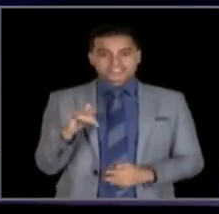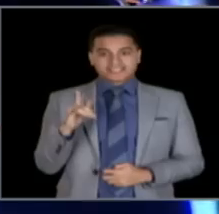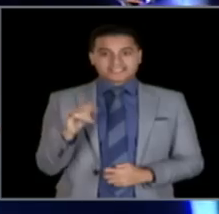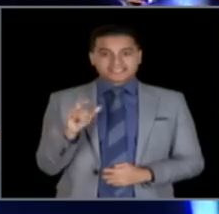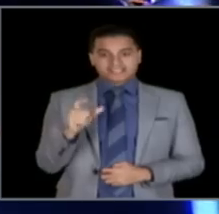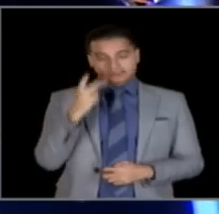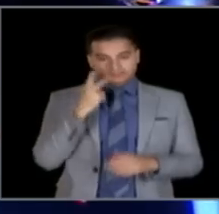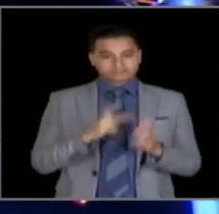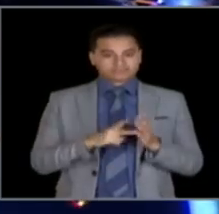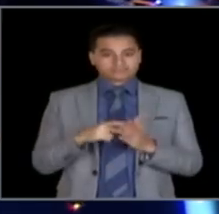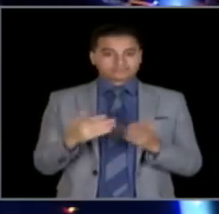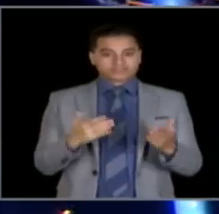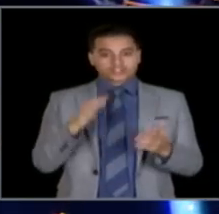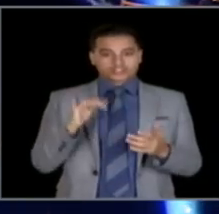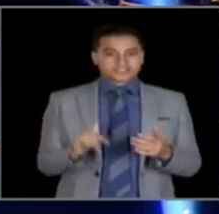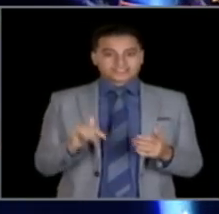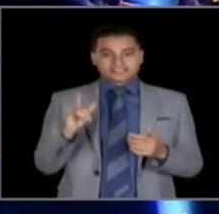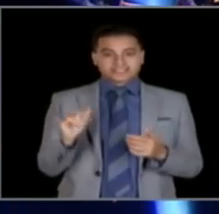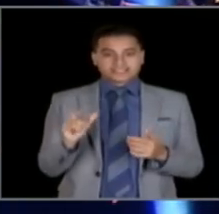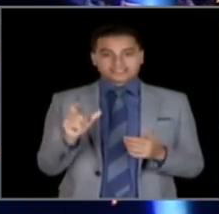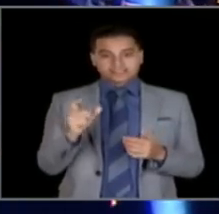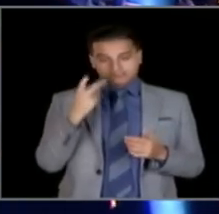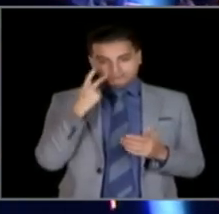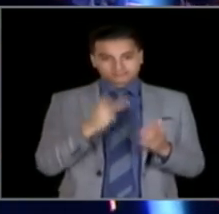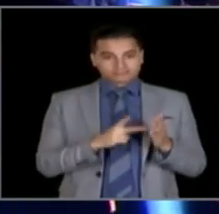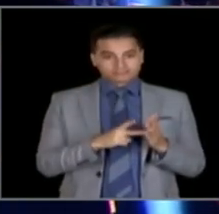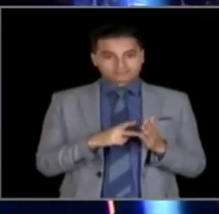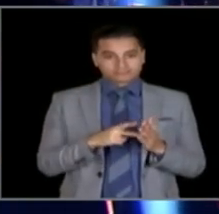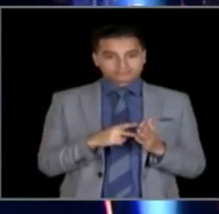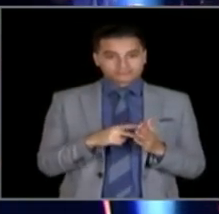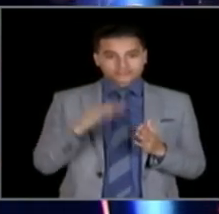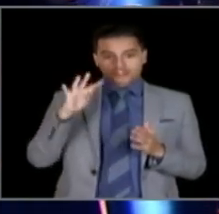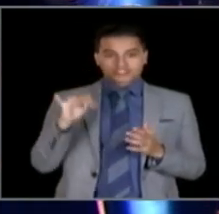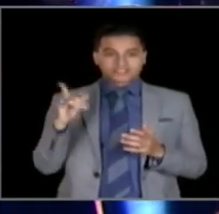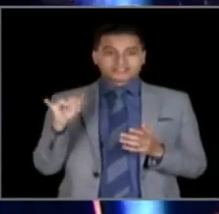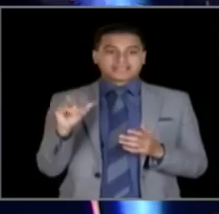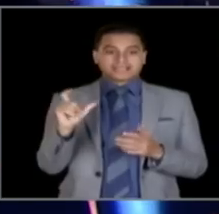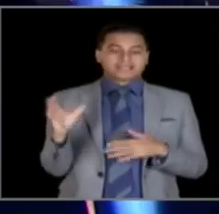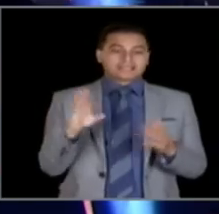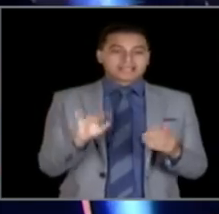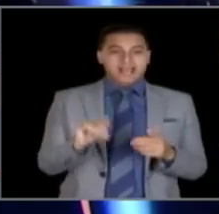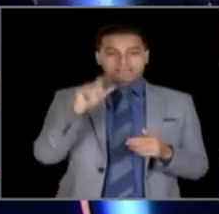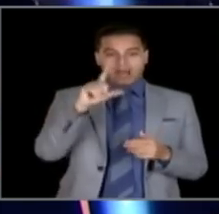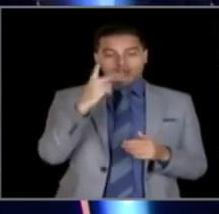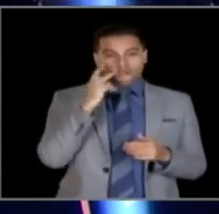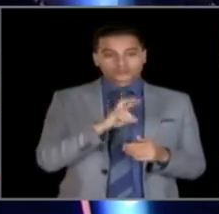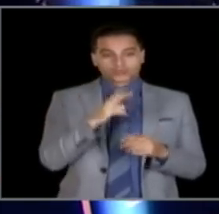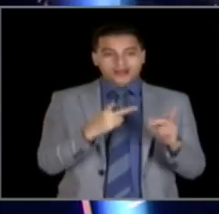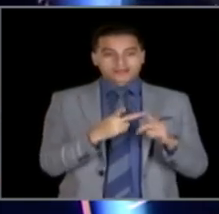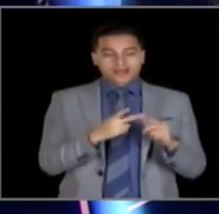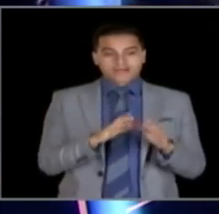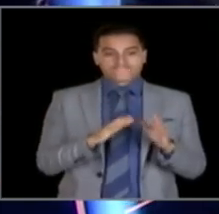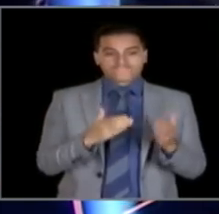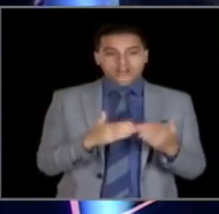كمال. شيرين كمال، والسؤال الثاني لفريق المحاربون.